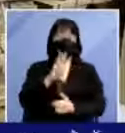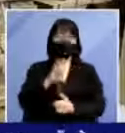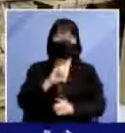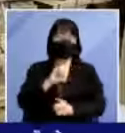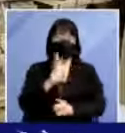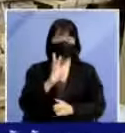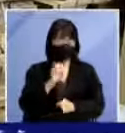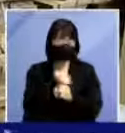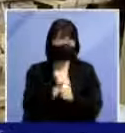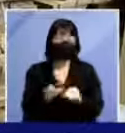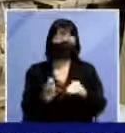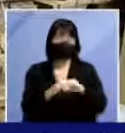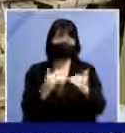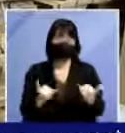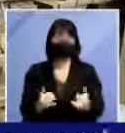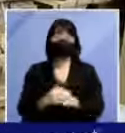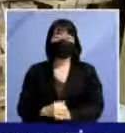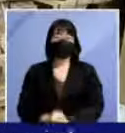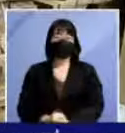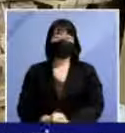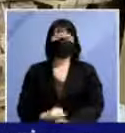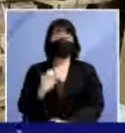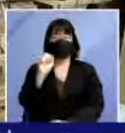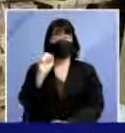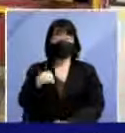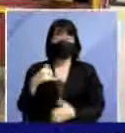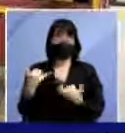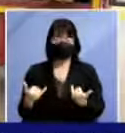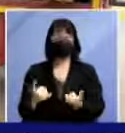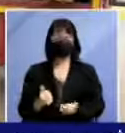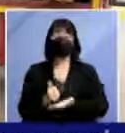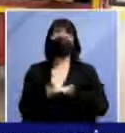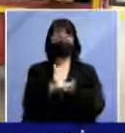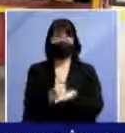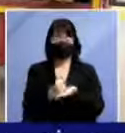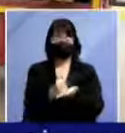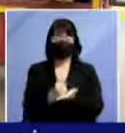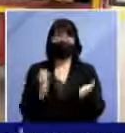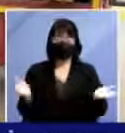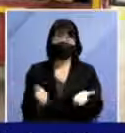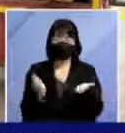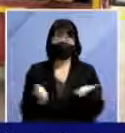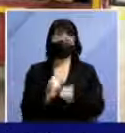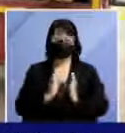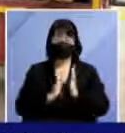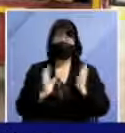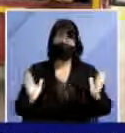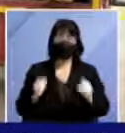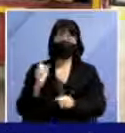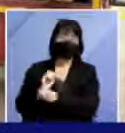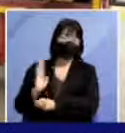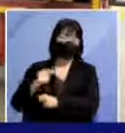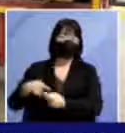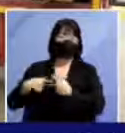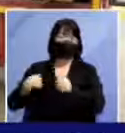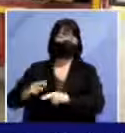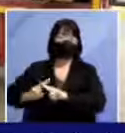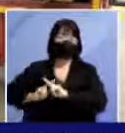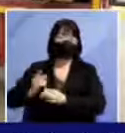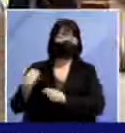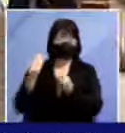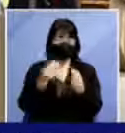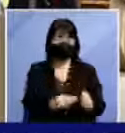พื่อรองรับผู้ป่วยเพิ่มขึ้นค่ะ ใช่แล้วครับนี่ก็ถือว่าเป็นการร่วมมือกันของภาคธุรกิจในจังหวัดพิษณุโลกของเรานะครับซึ่